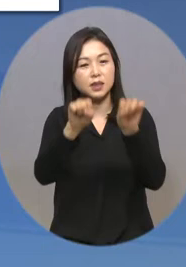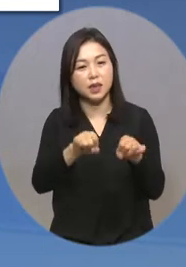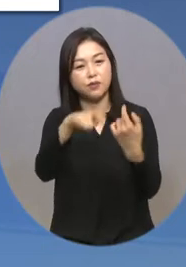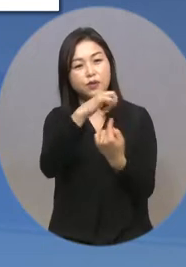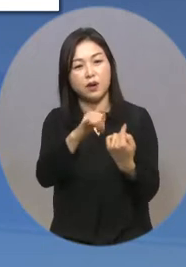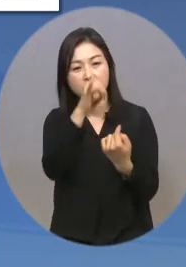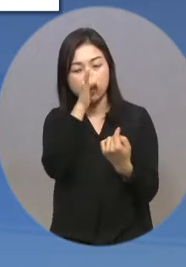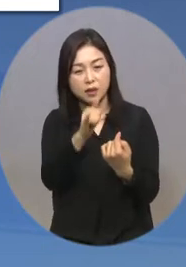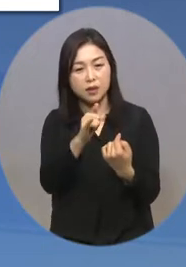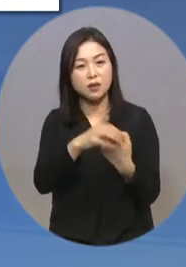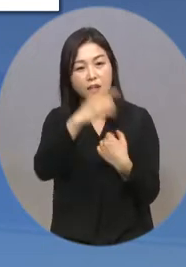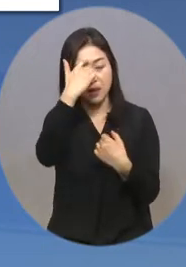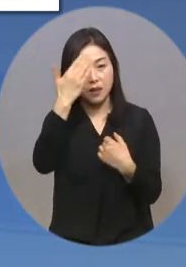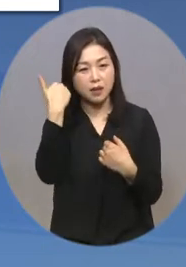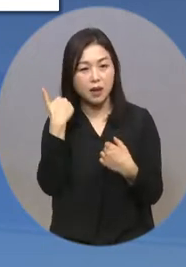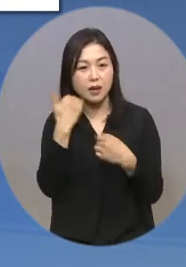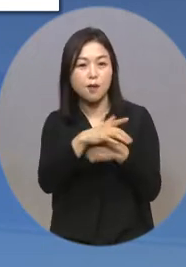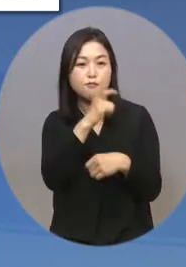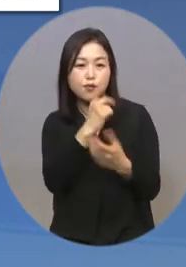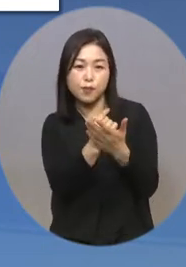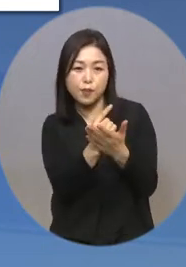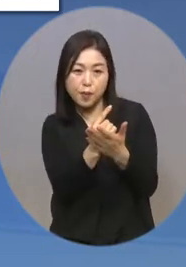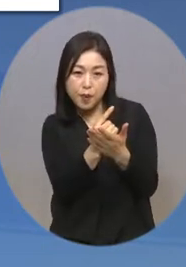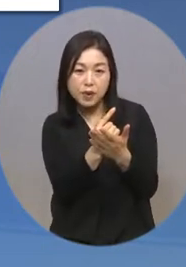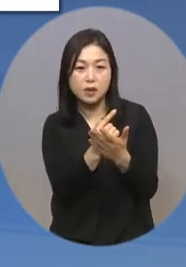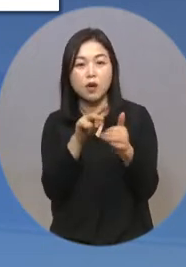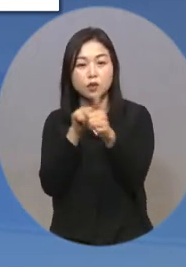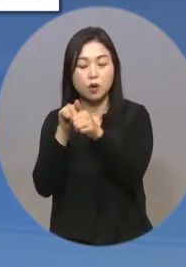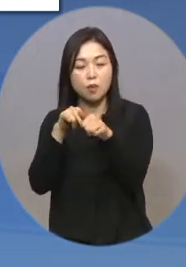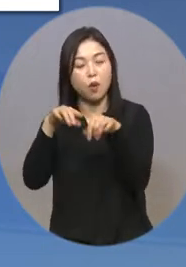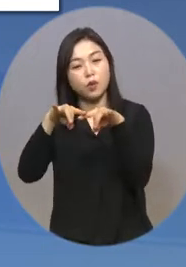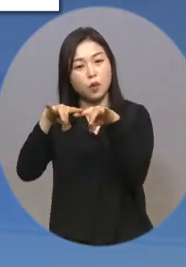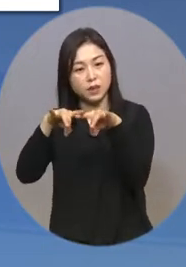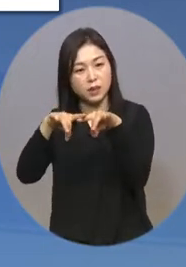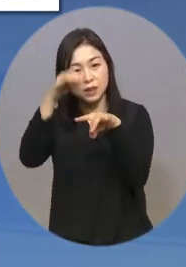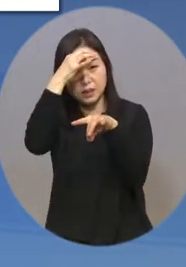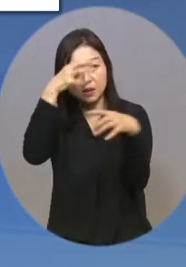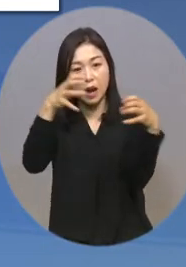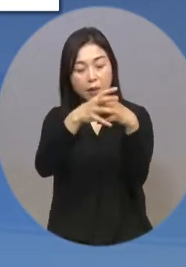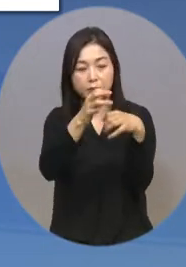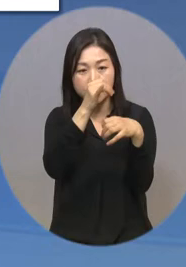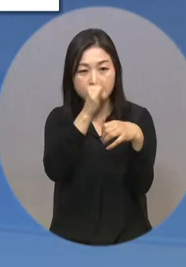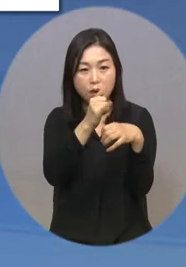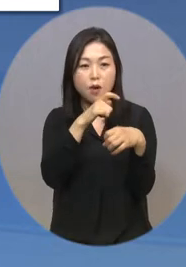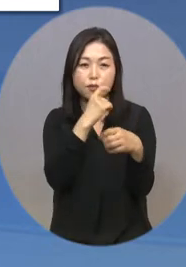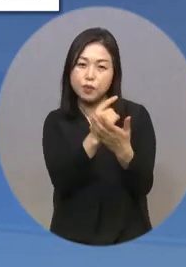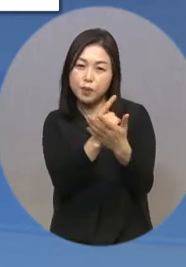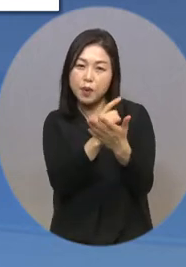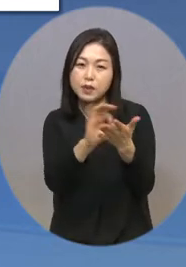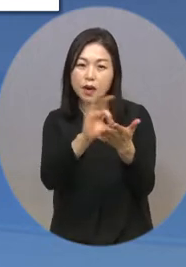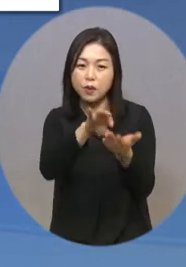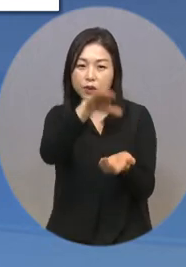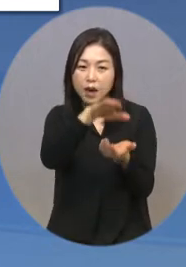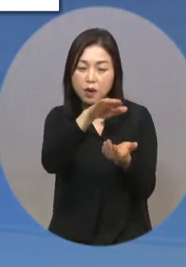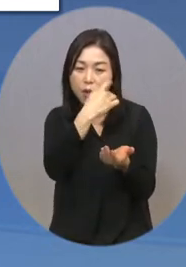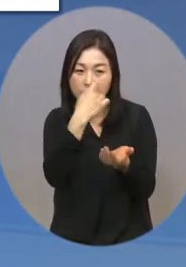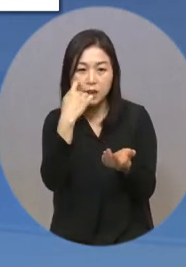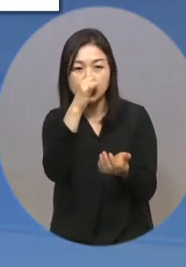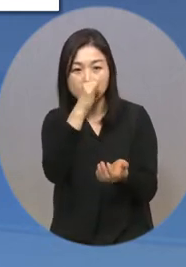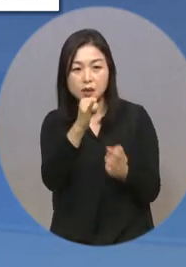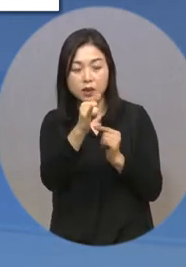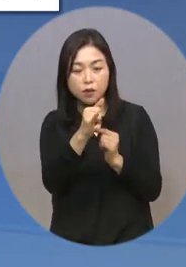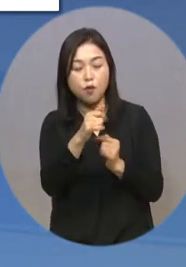수도계량기 에 정보통신기술을 접목해 수동 물 사용량을 파악하는 장치로 다양한 물 소비량